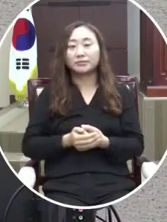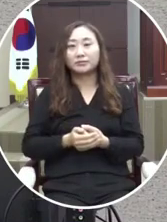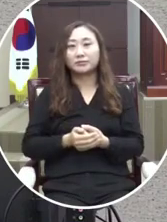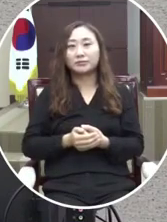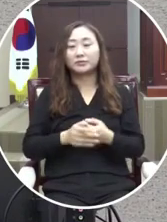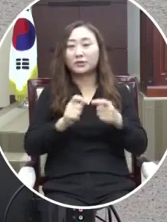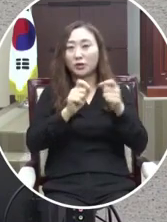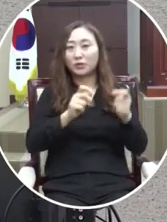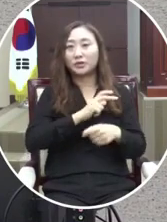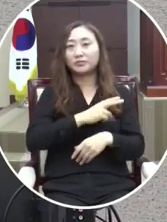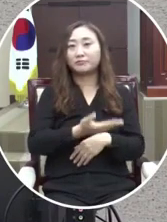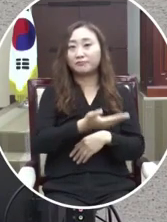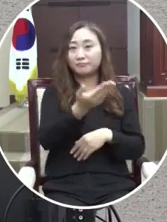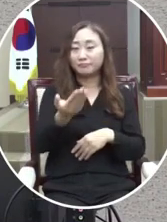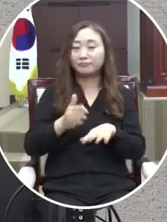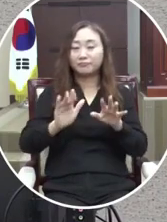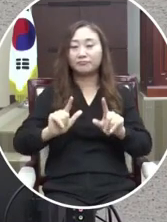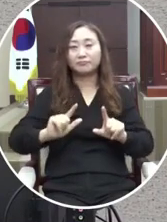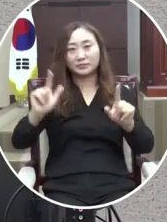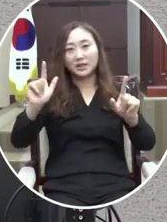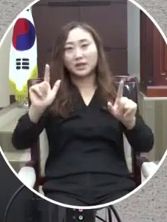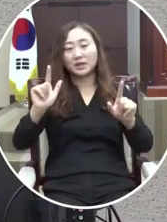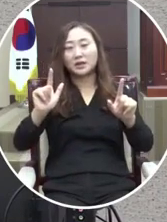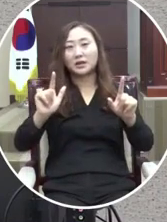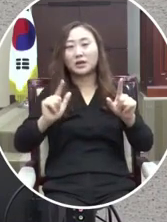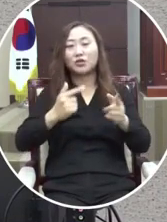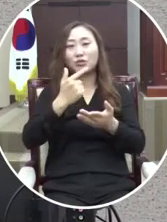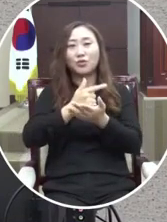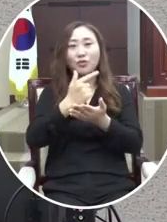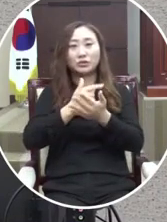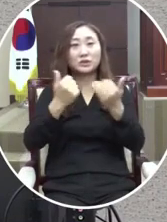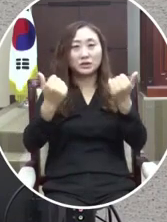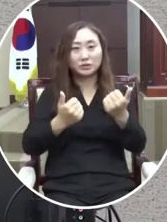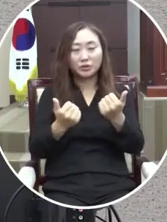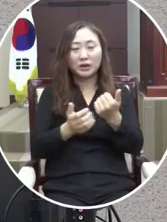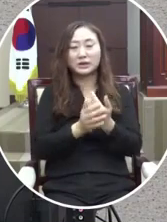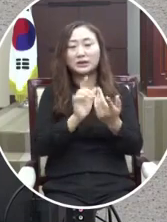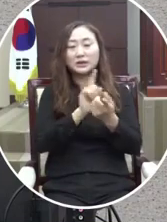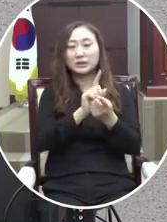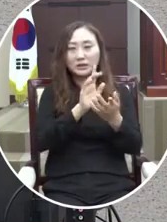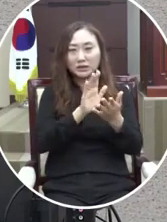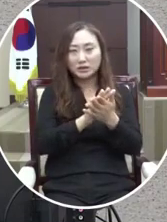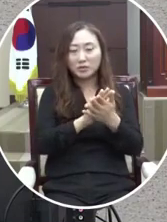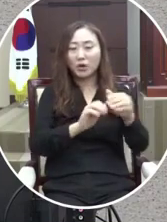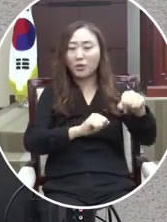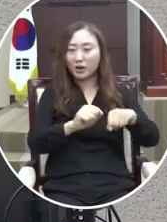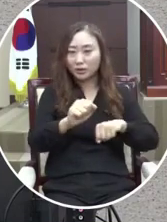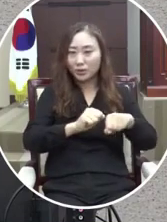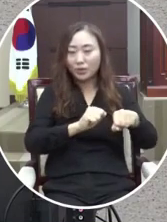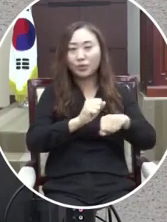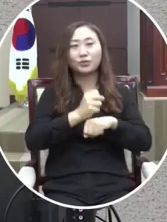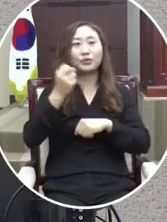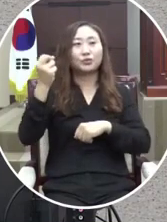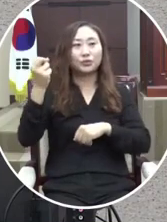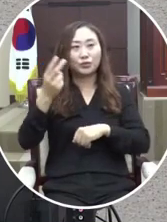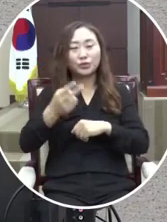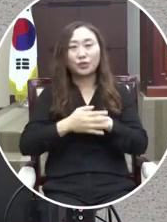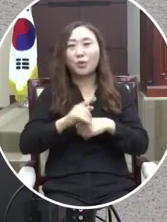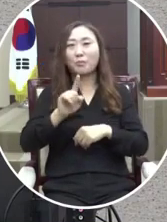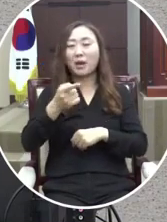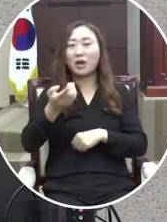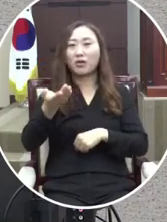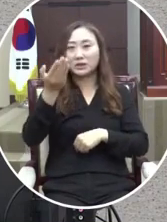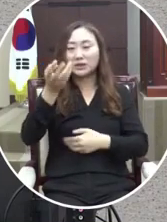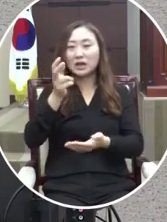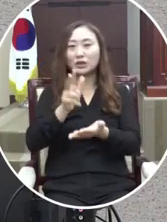친애하는 동료 여러분, 올 한 해 우리 노원구의회는 민생 현장에서의 의정 활동과 100건 이상의